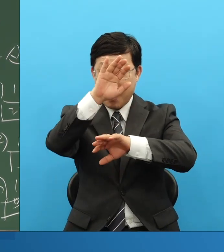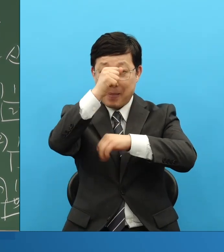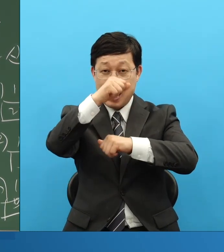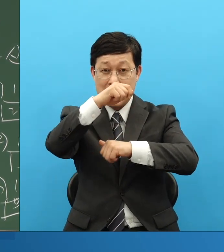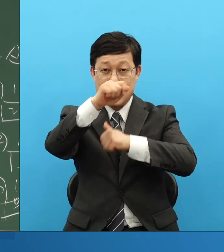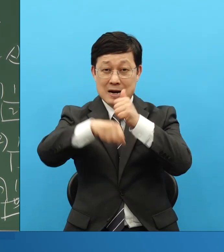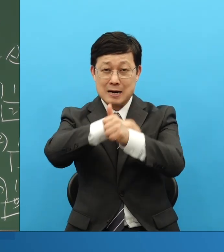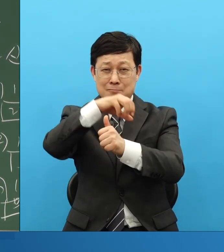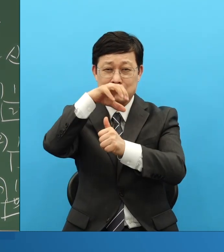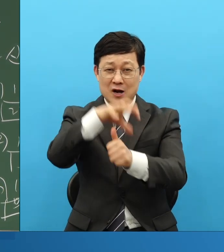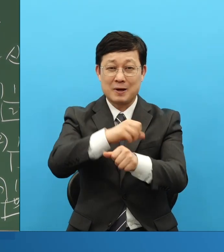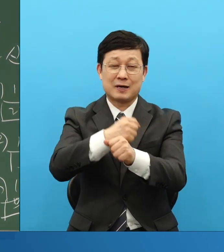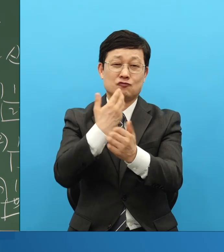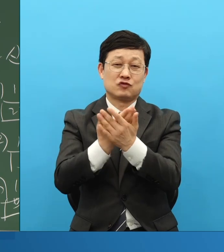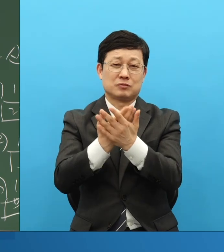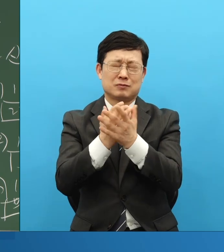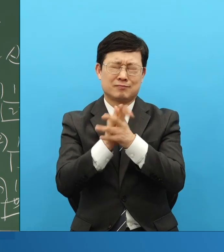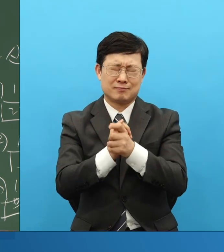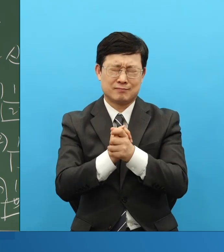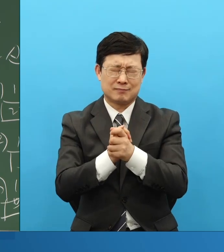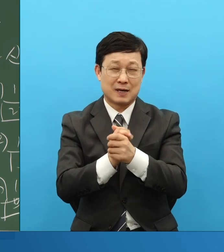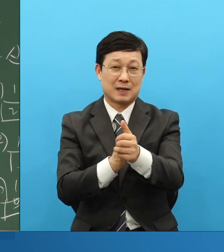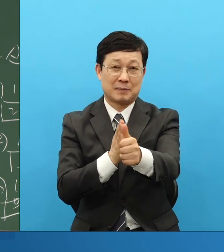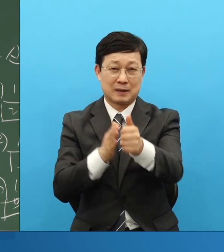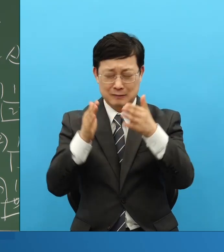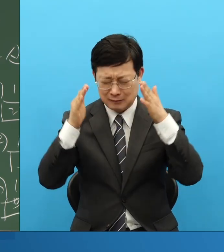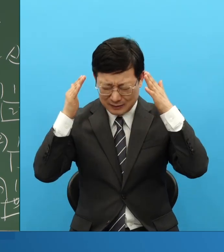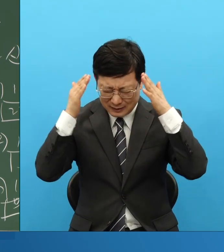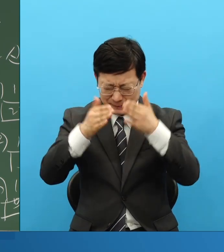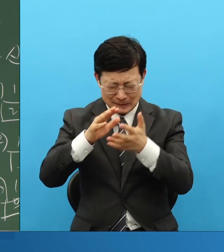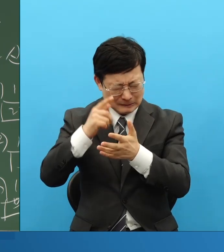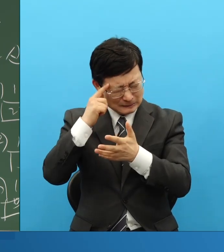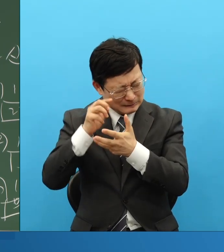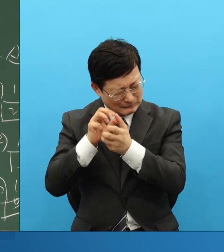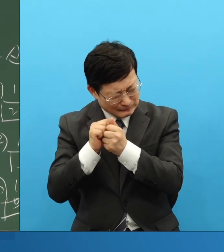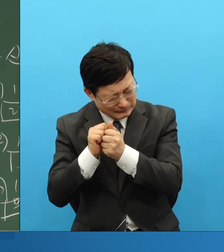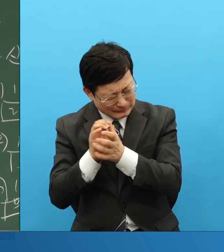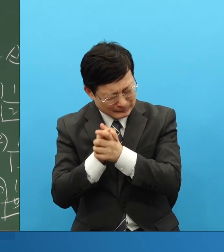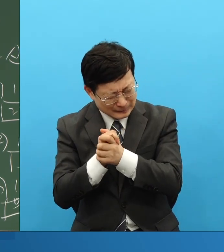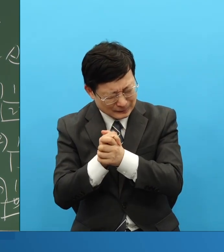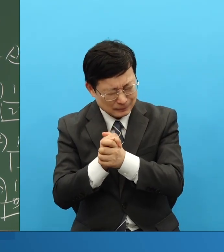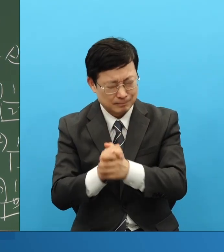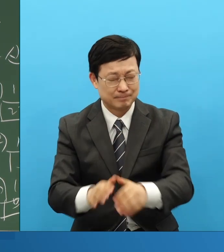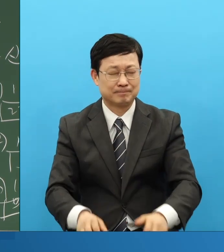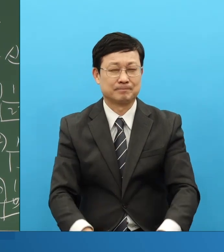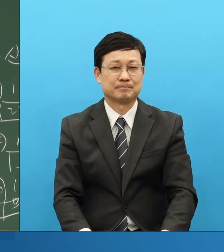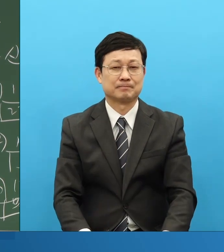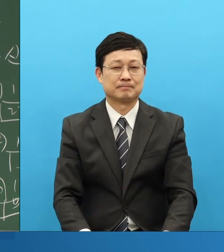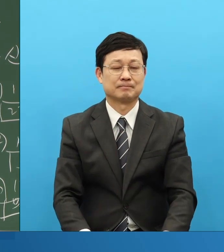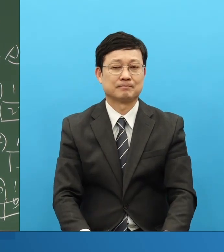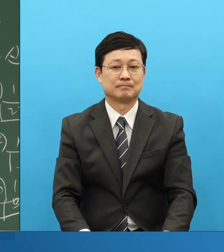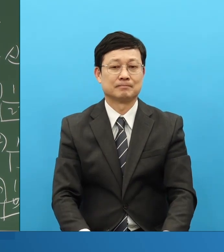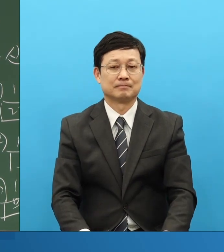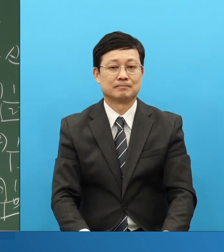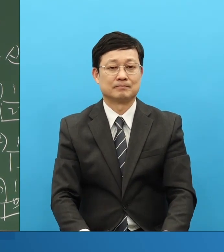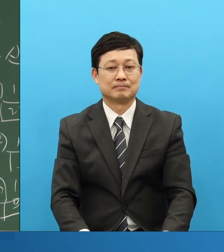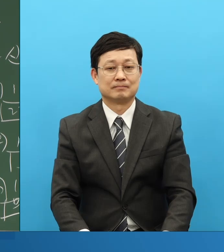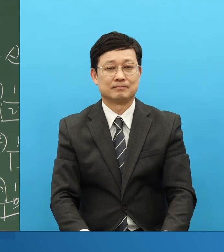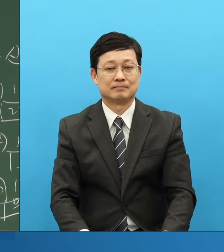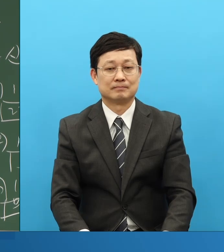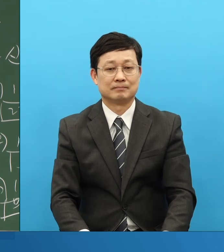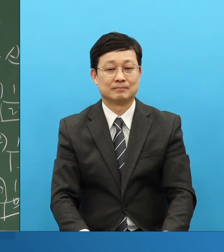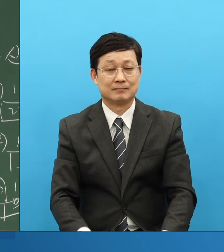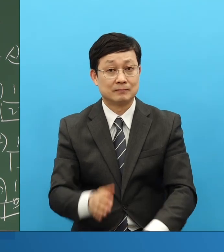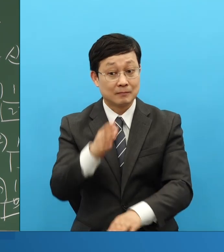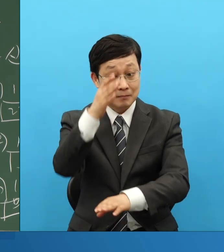anything. 기도하세요. So that's why you must pray. 집중으로 해요. That really concentrate 체험해야 and 돼요. pray. You must 그러면 experience. 어떤